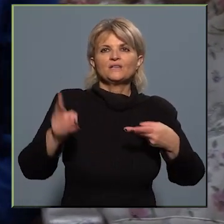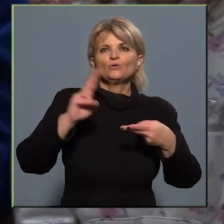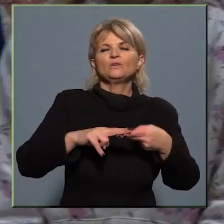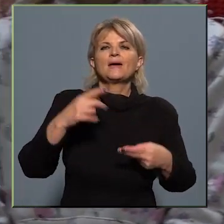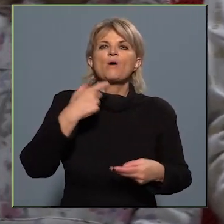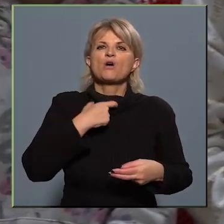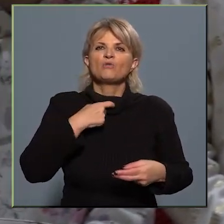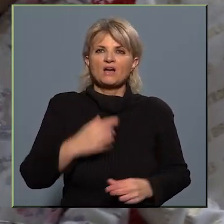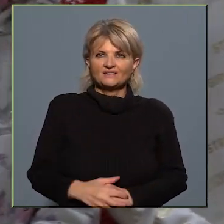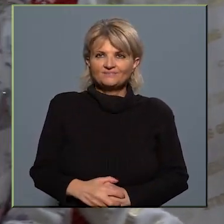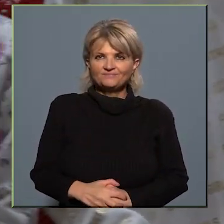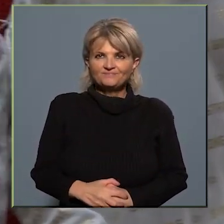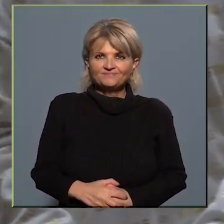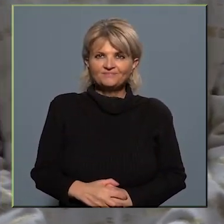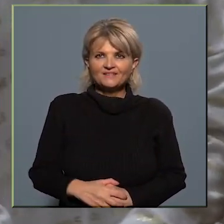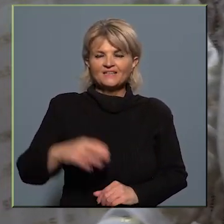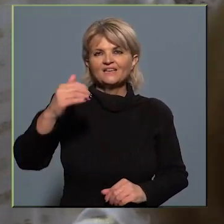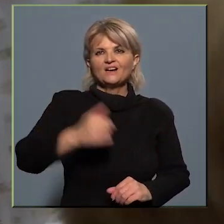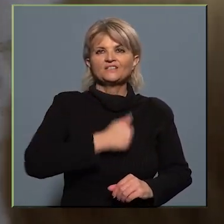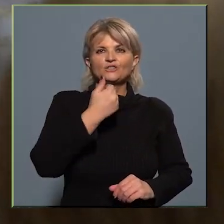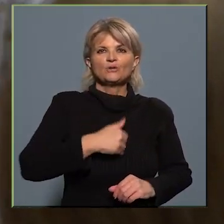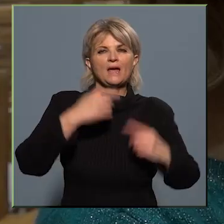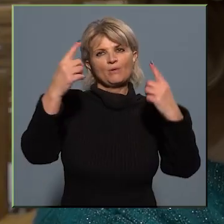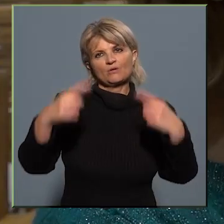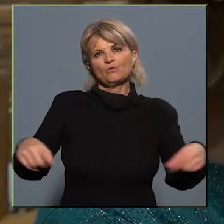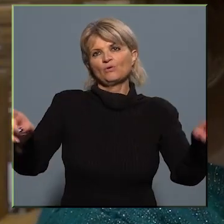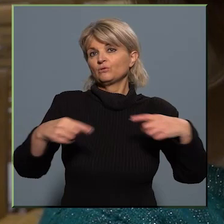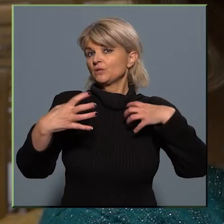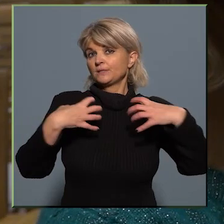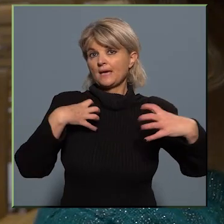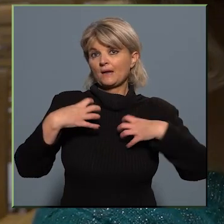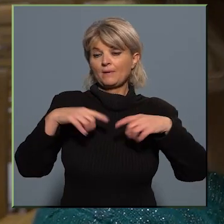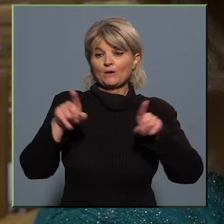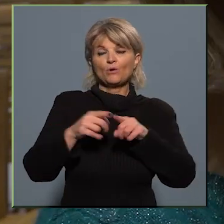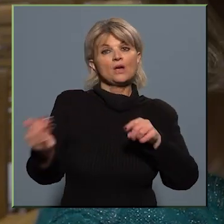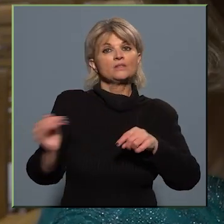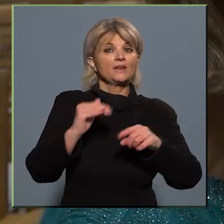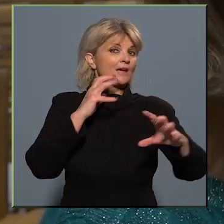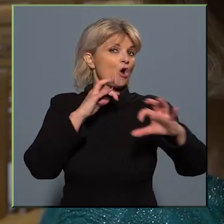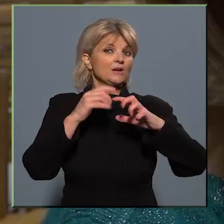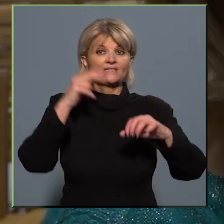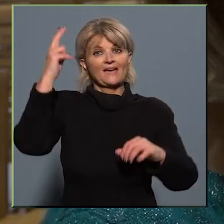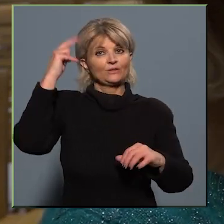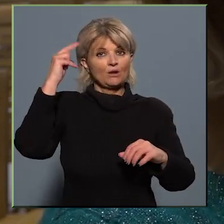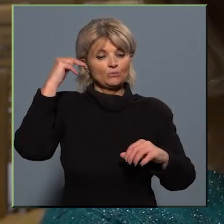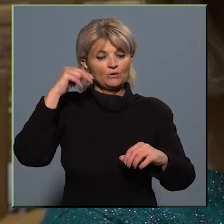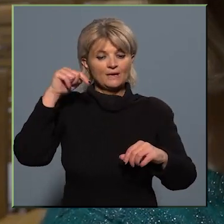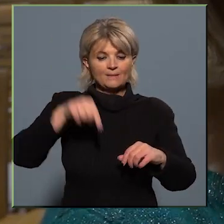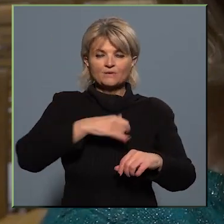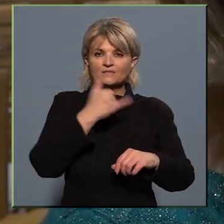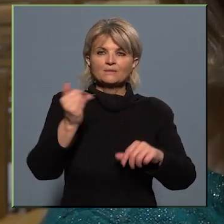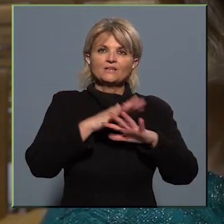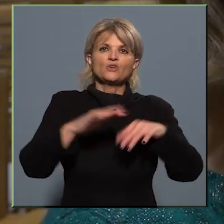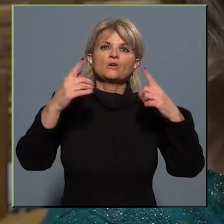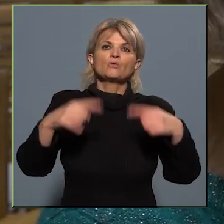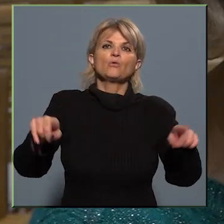Úgy néz ki, hogy az iskolánkban lévő kórusok fellépnek, olyan gyerekek is, akik esetleg hangszert tanulnak. Idén csak kórusok voltak,